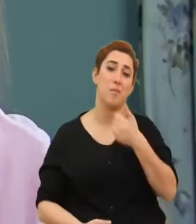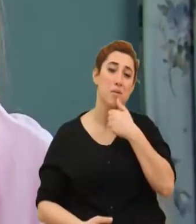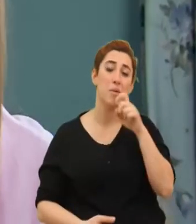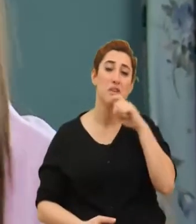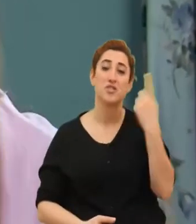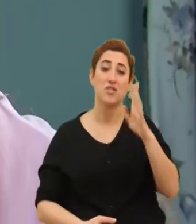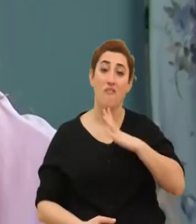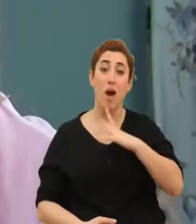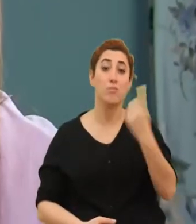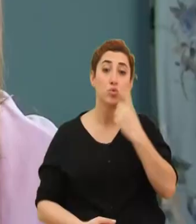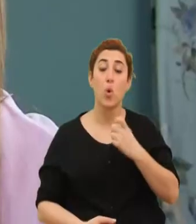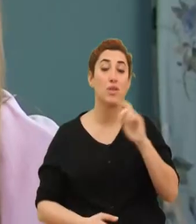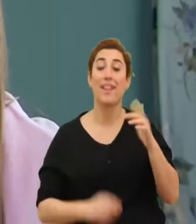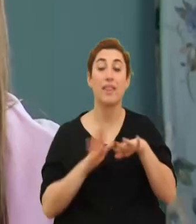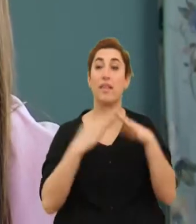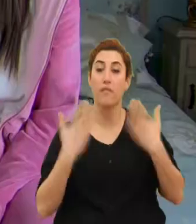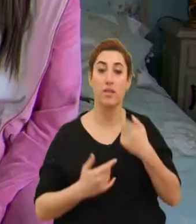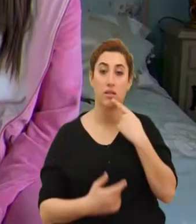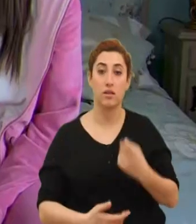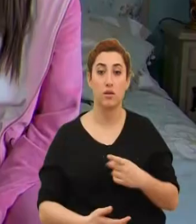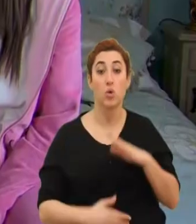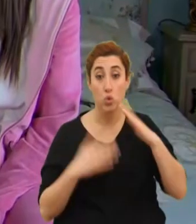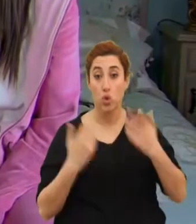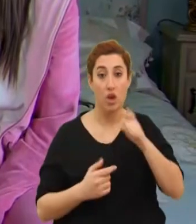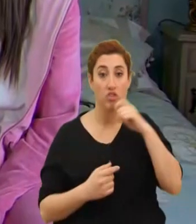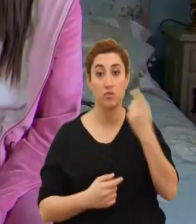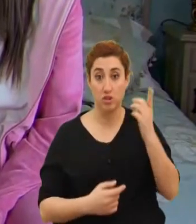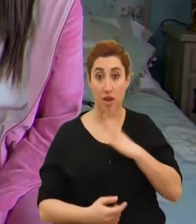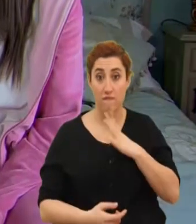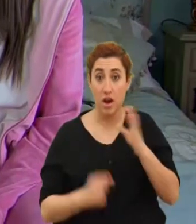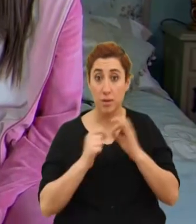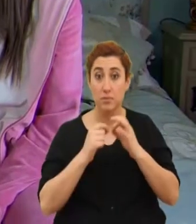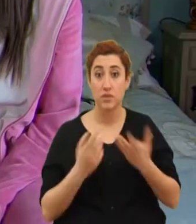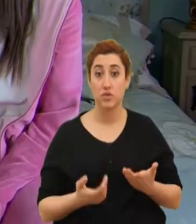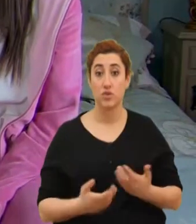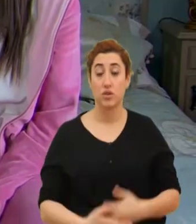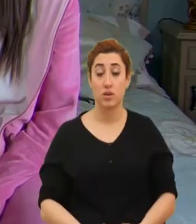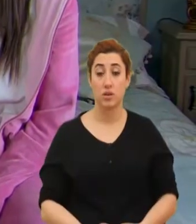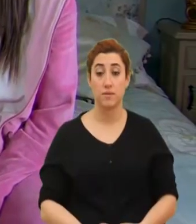ya. Babam yanlış bir şey var mı diye sorduğunda peki neden evet dedin? Çünkü yanlış bir şey var Biricik.